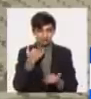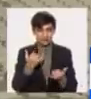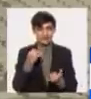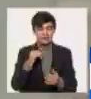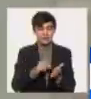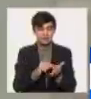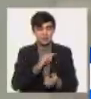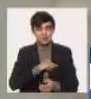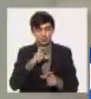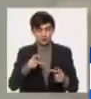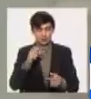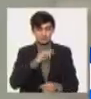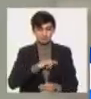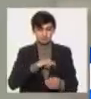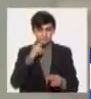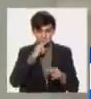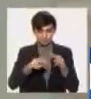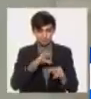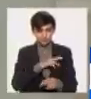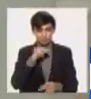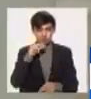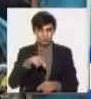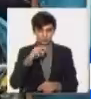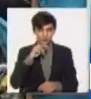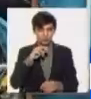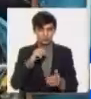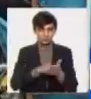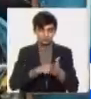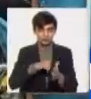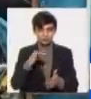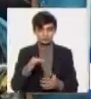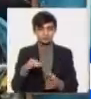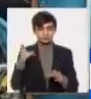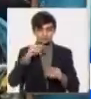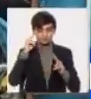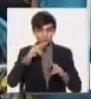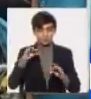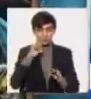работающие пенсионеры потеряли работу в связи с режимом ЧП. И еще неизвестно, какой будет